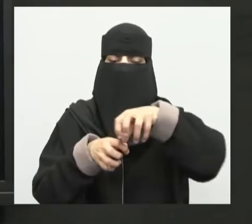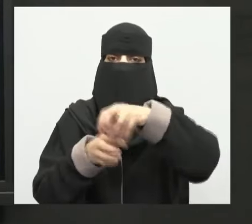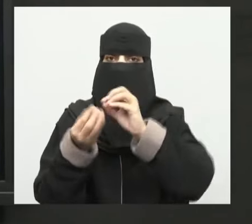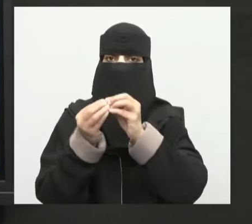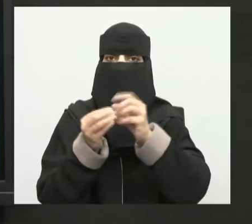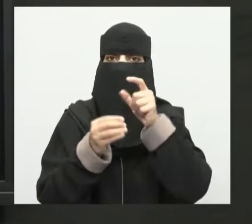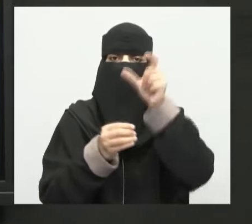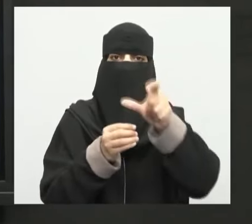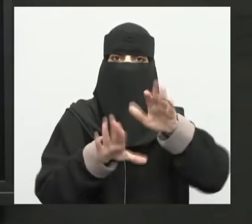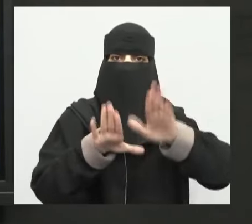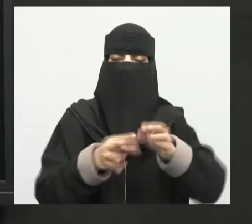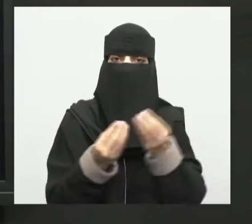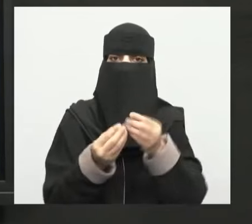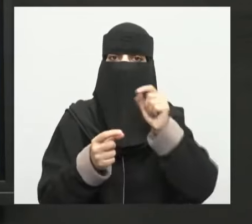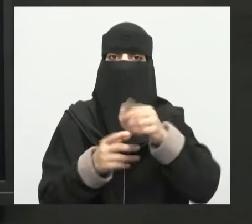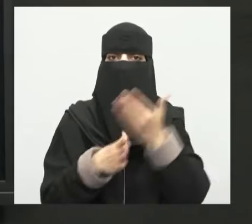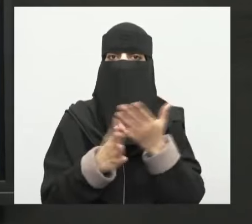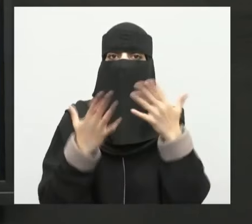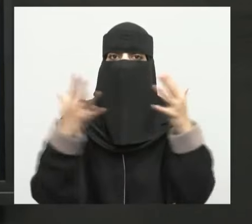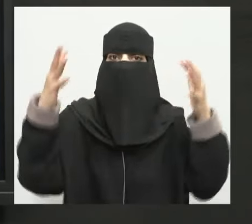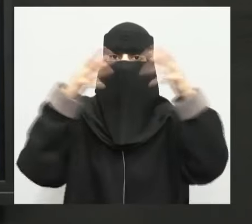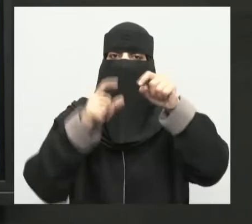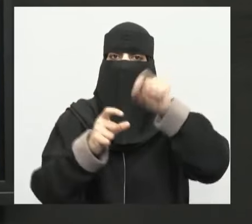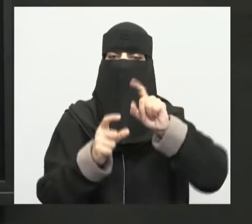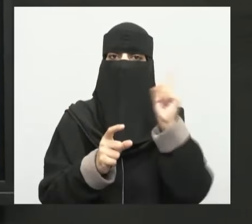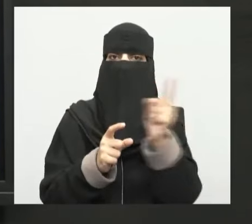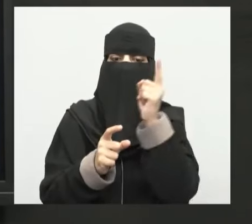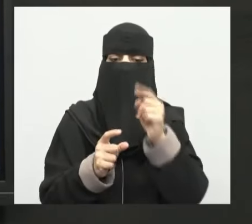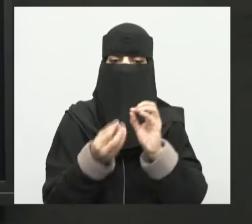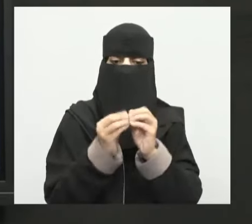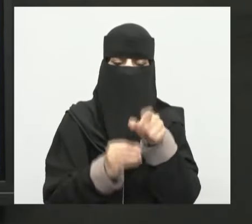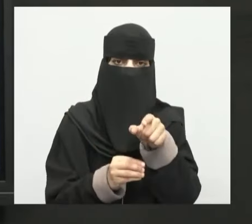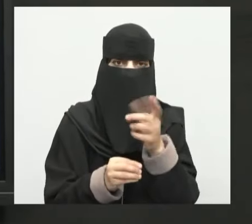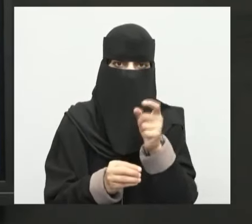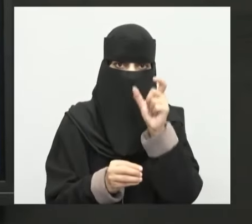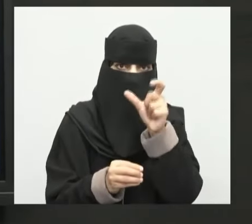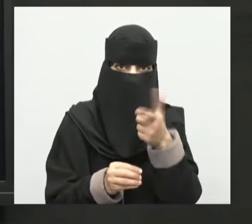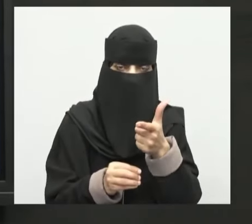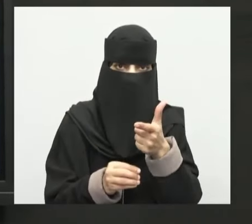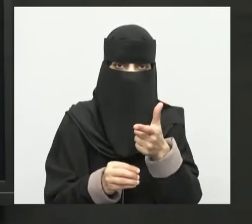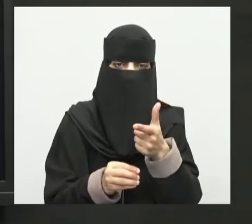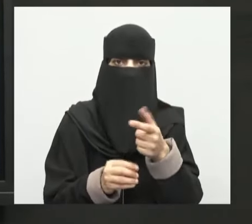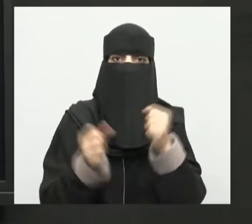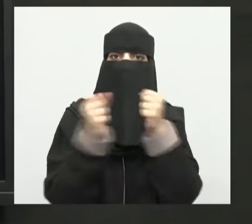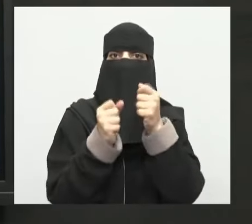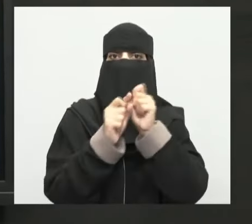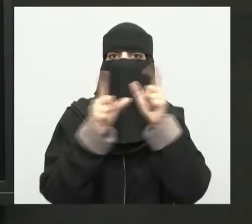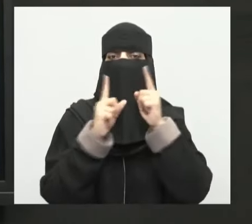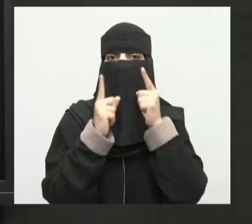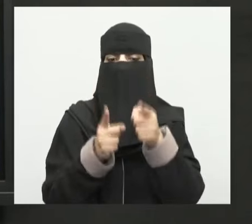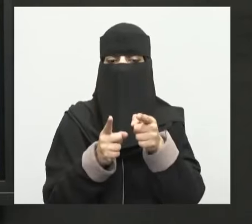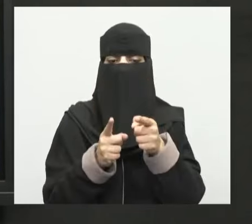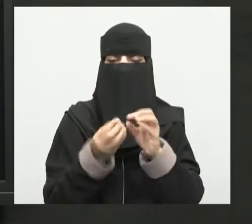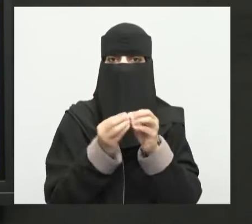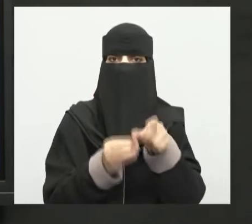تنوع المناخ في العالم حيث يشير اللون الازرق الى المناطق البارده